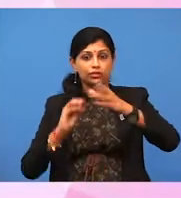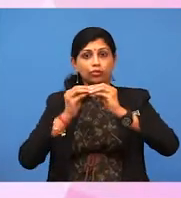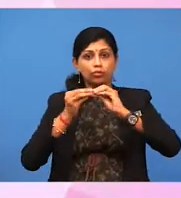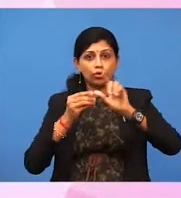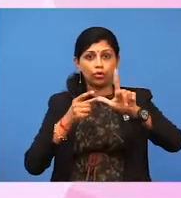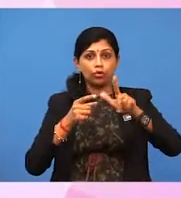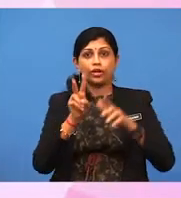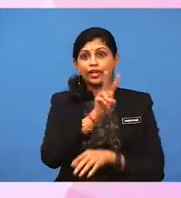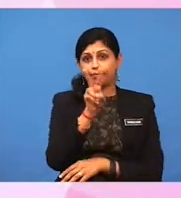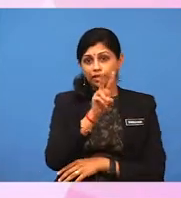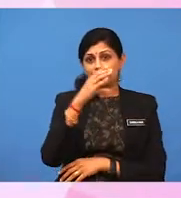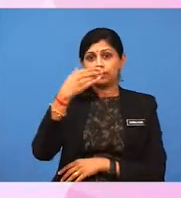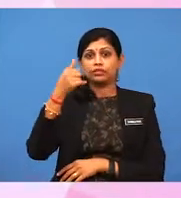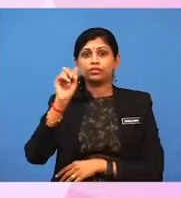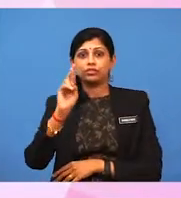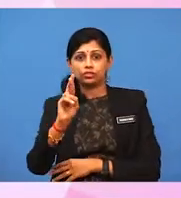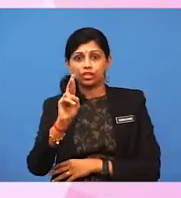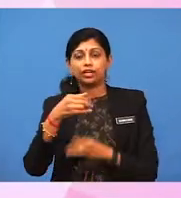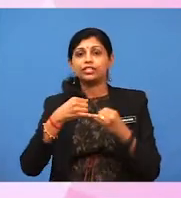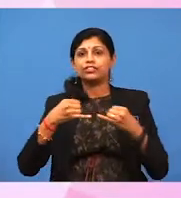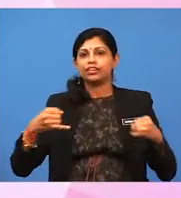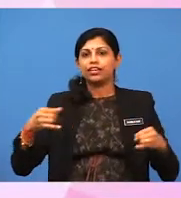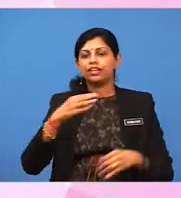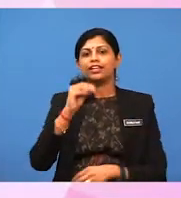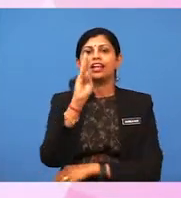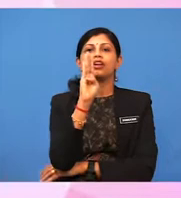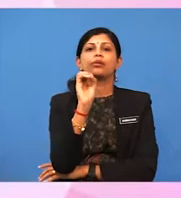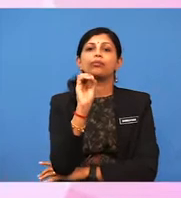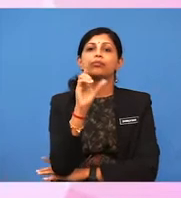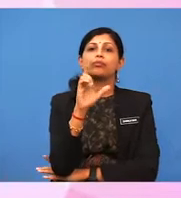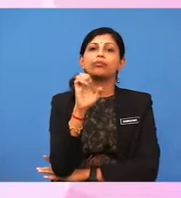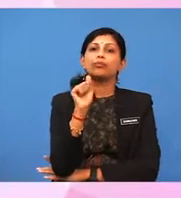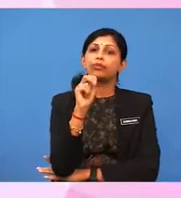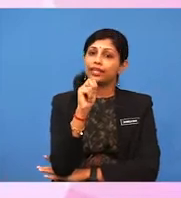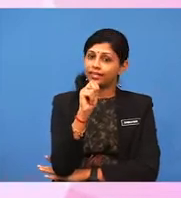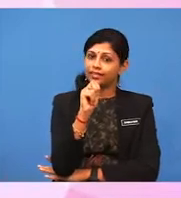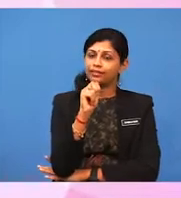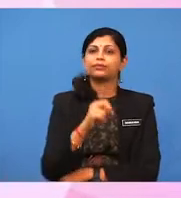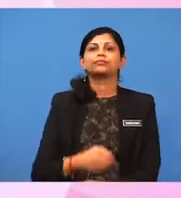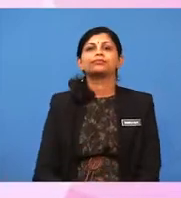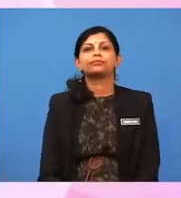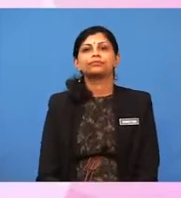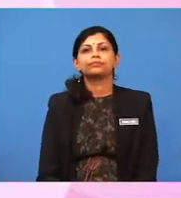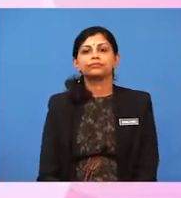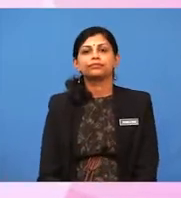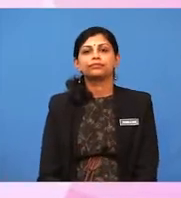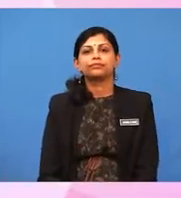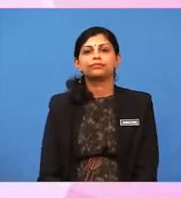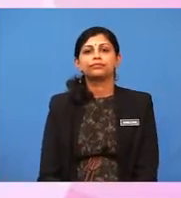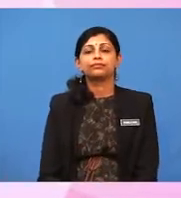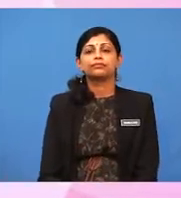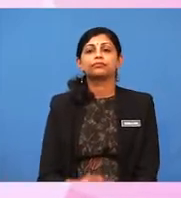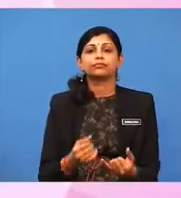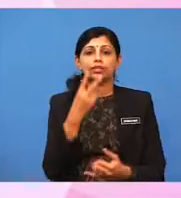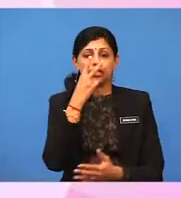integer, double, char, string dan boolean. Seterusnya, mari kita lihat